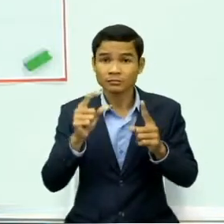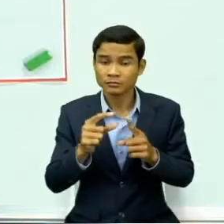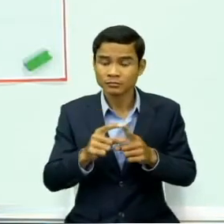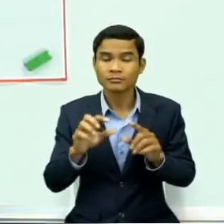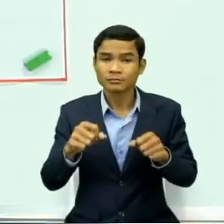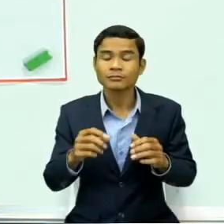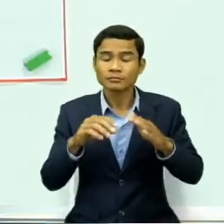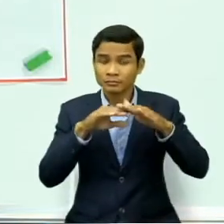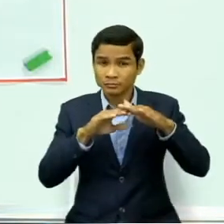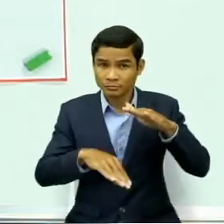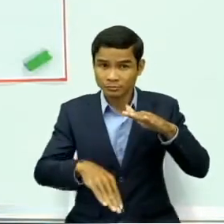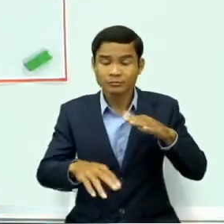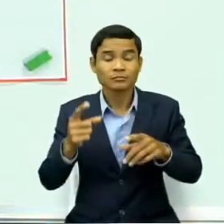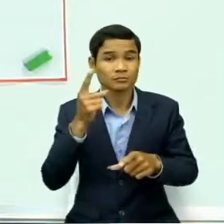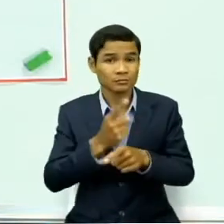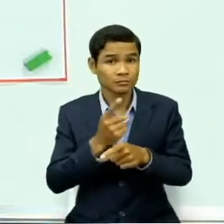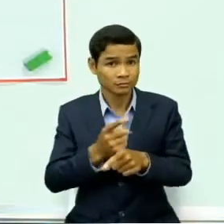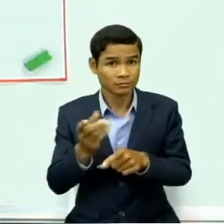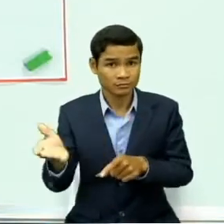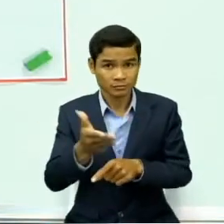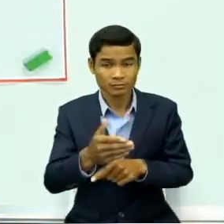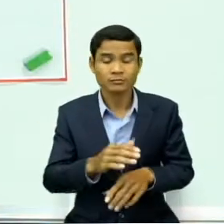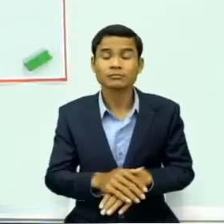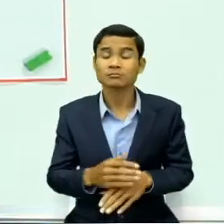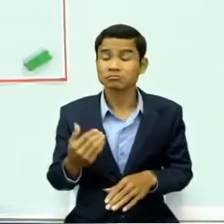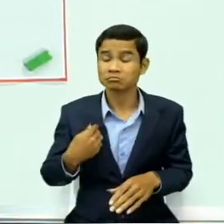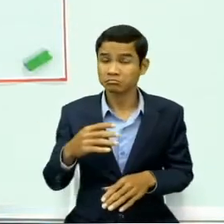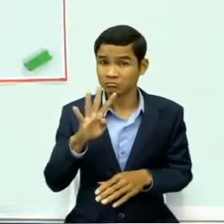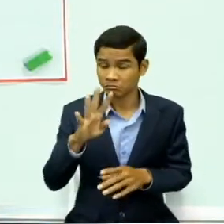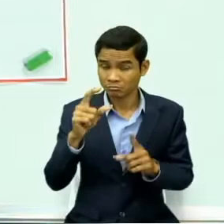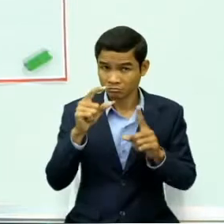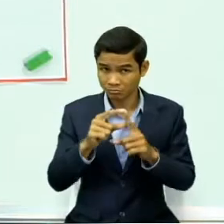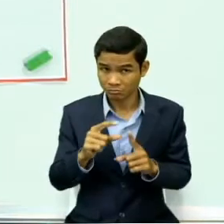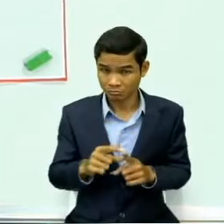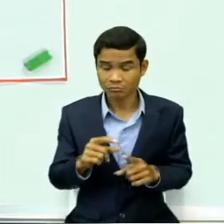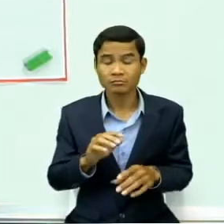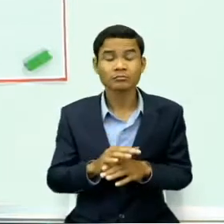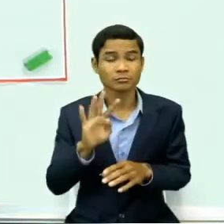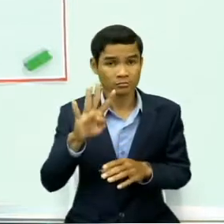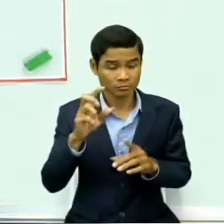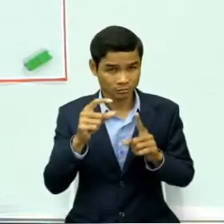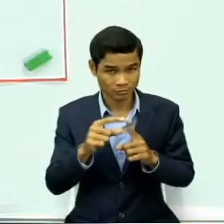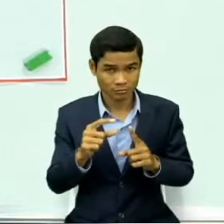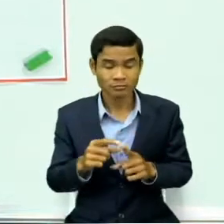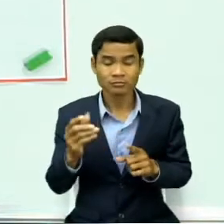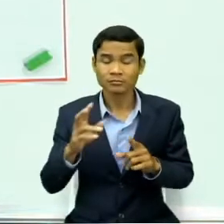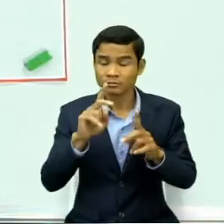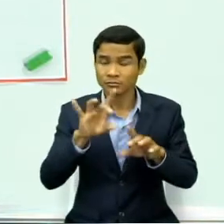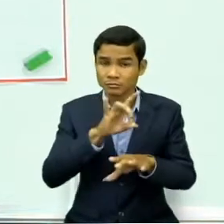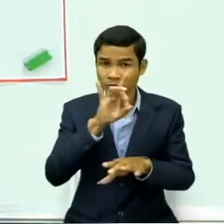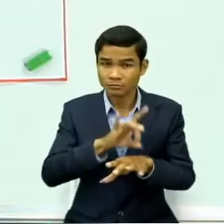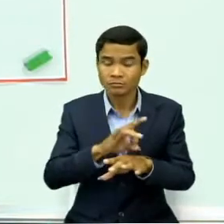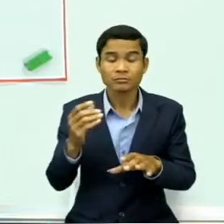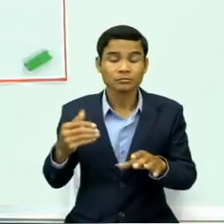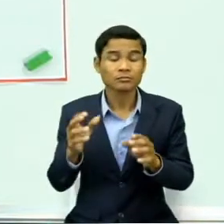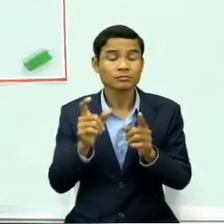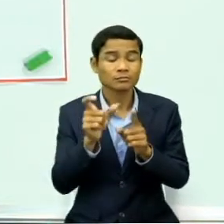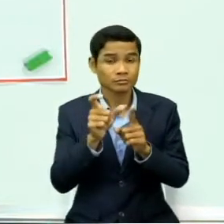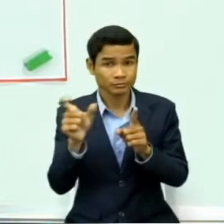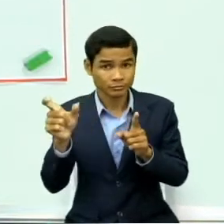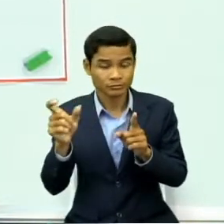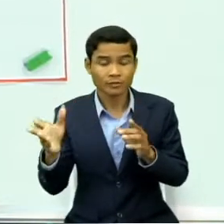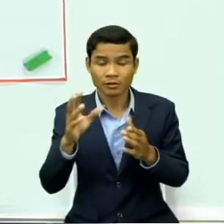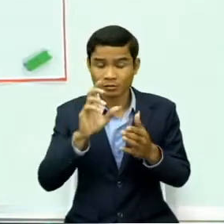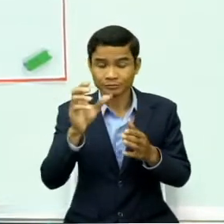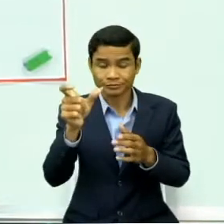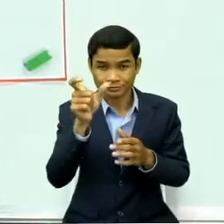Chà, khăn khao ní, ai bán trấm, trong trời cư miền buồn biếc ná. Chà, cư bê đa nhạc rùa, tốt chân lo ở con bằng bến. Hãy